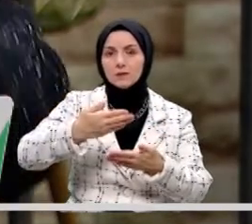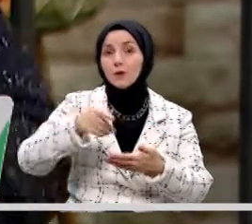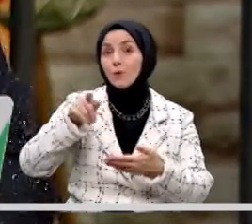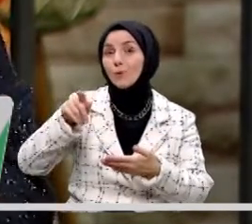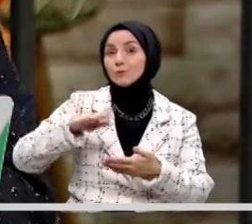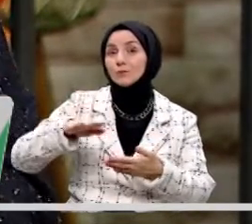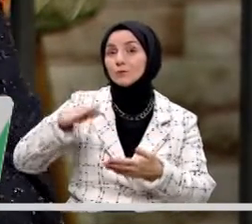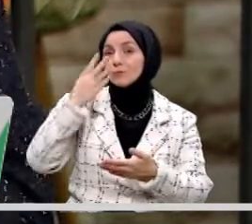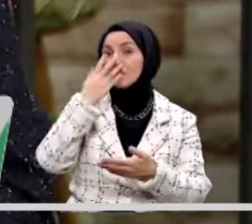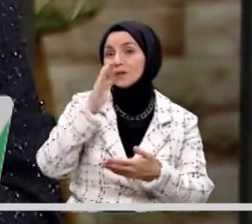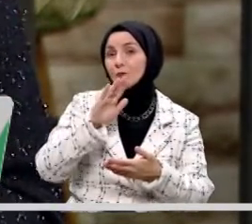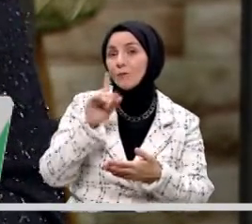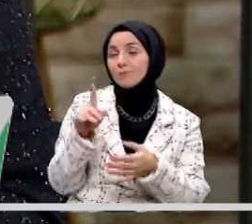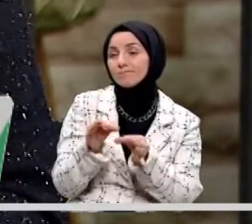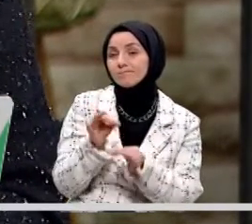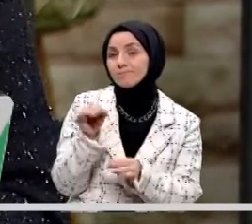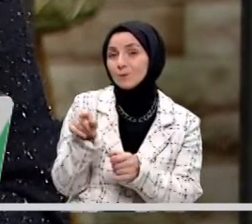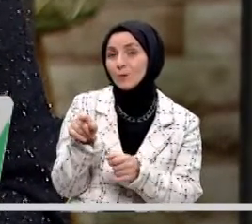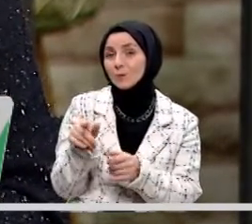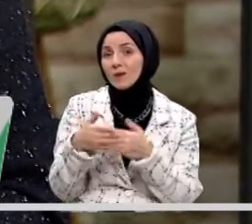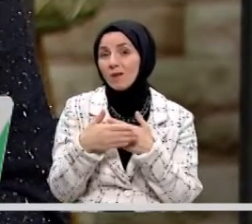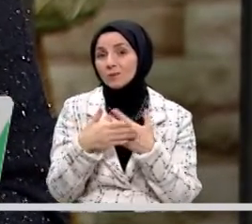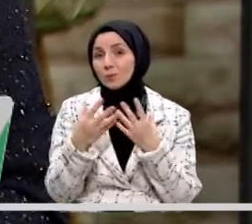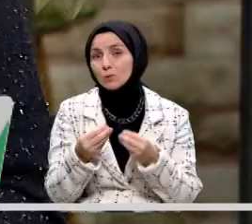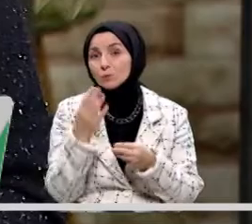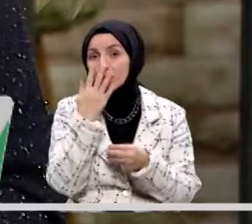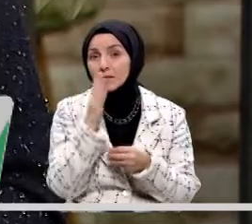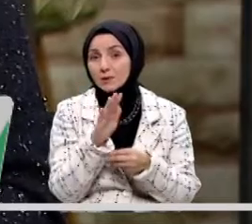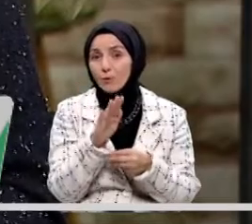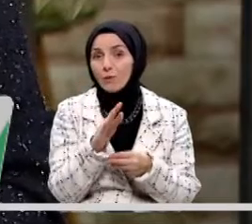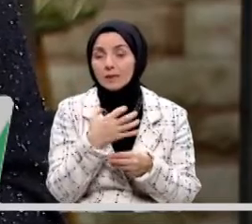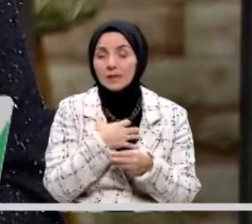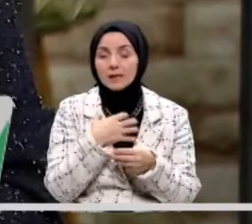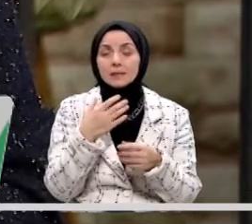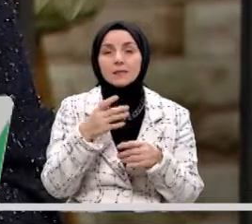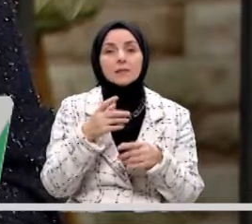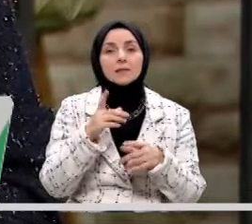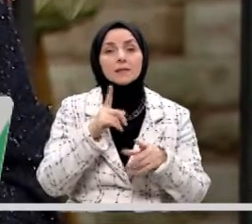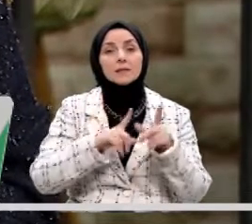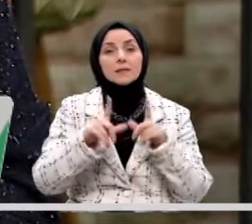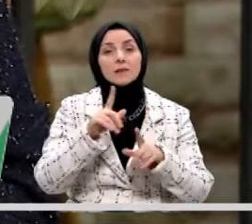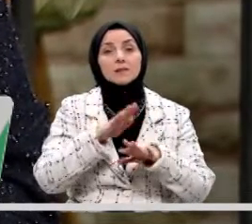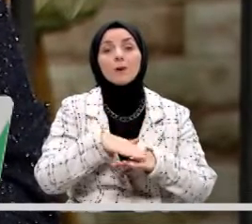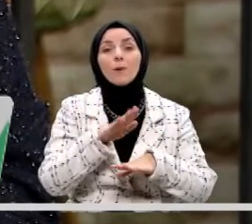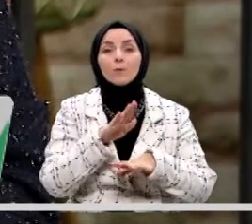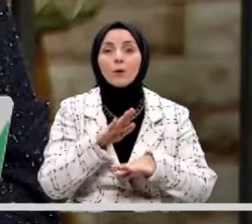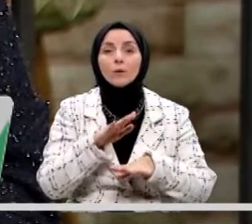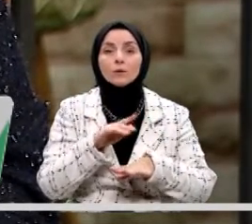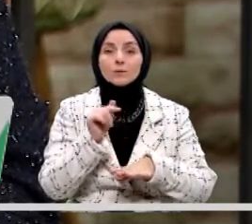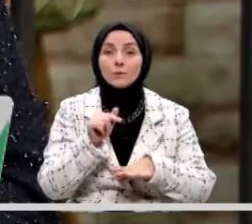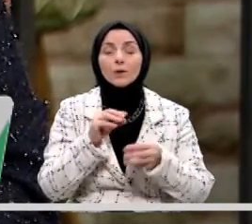kaşıkta yedirsin sizin çocuğunuza bu tür oyun problemleri onun o sınıftan ya da o okuldan